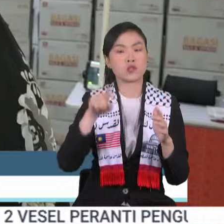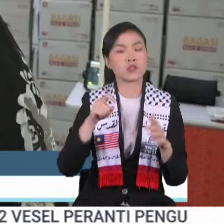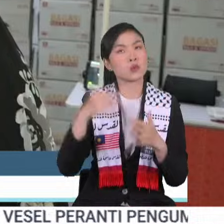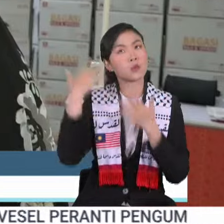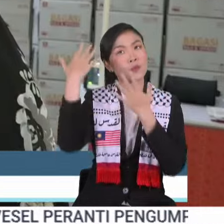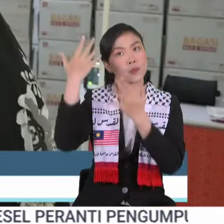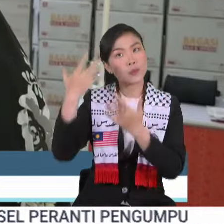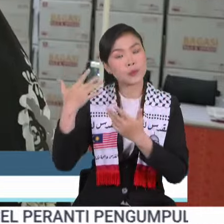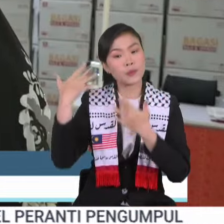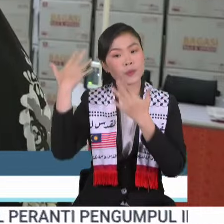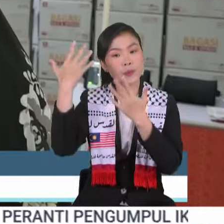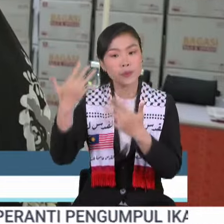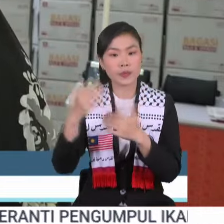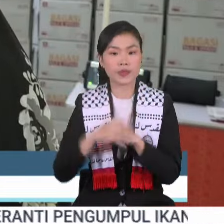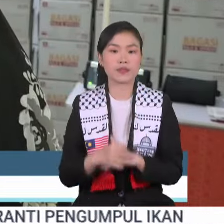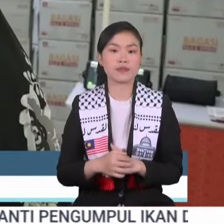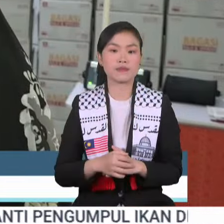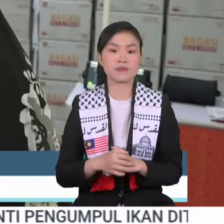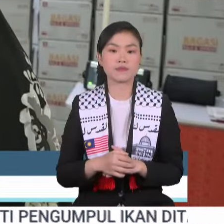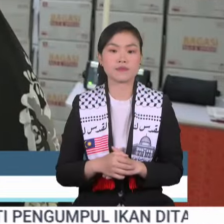habis